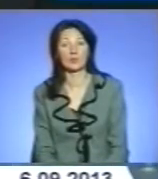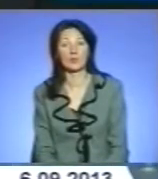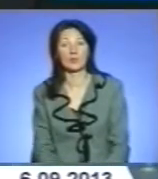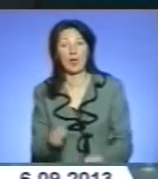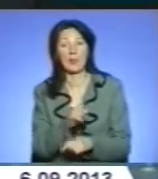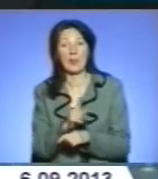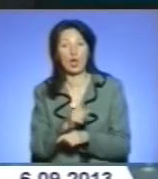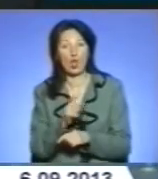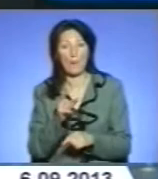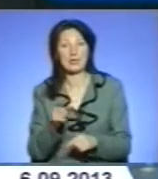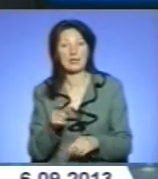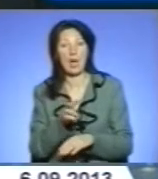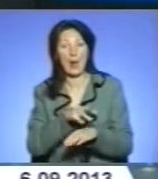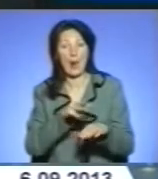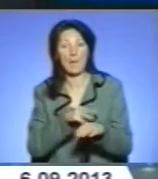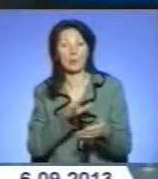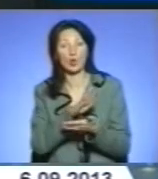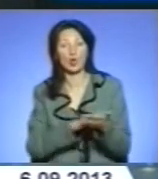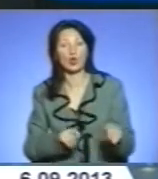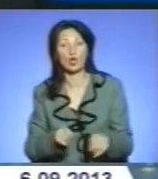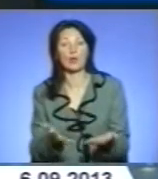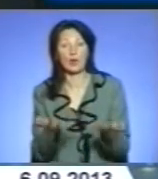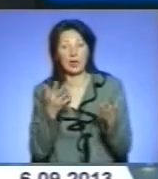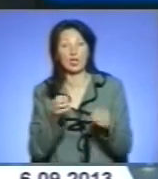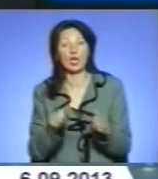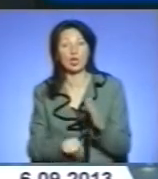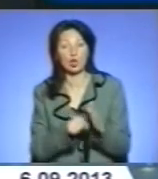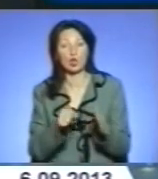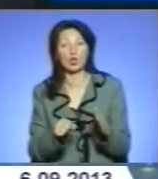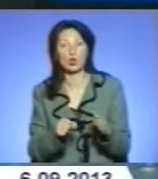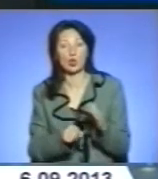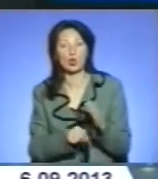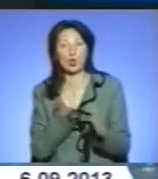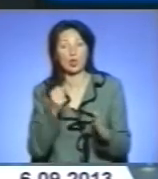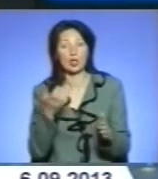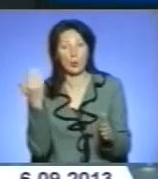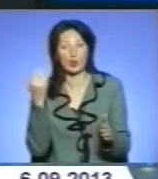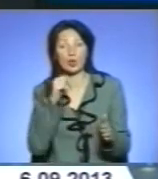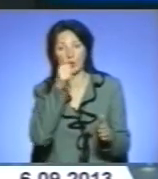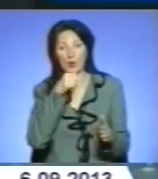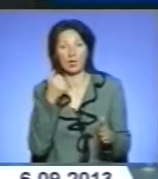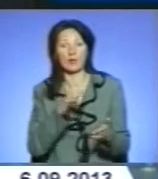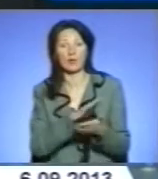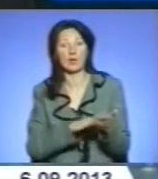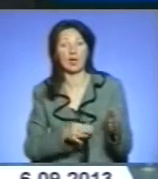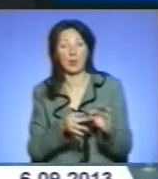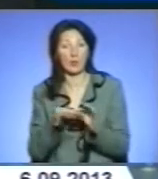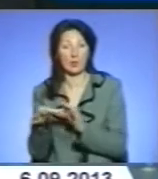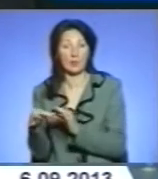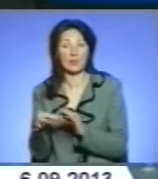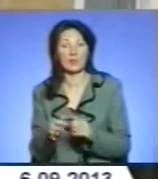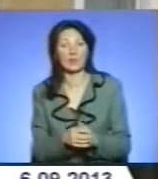Тернопільські правоохоронці продовжують розкривати злочини минулих років. Деталі у сюжеті сектора зв'язків з громадськістю МВС України в